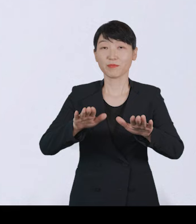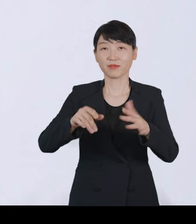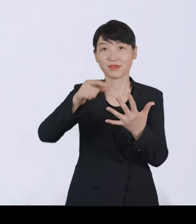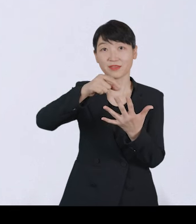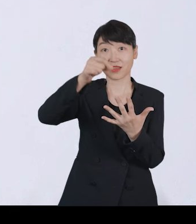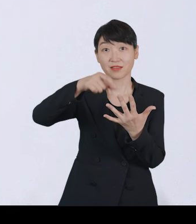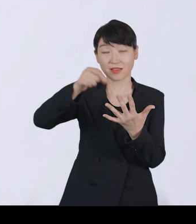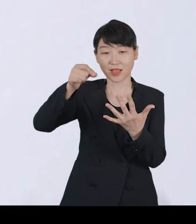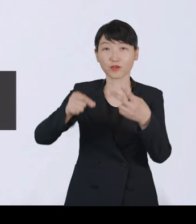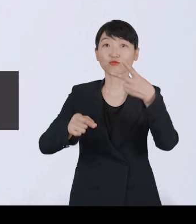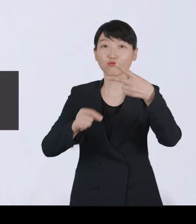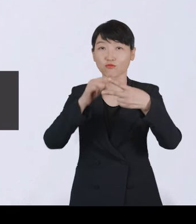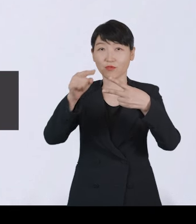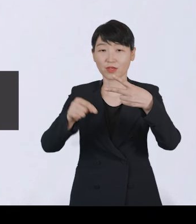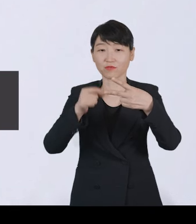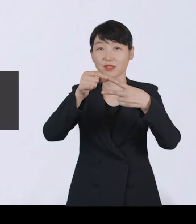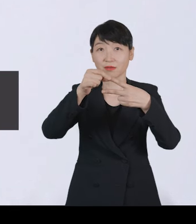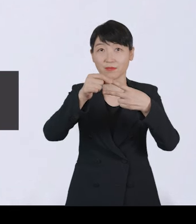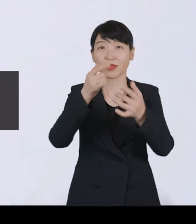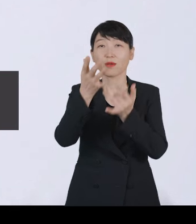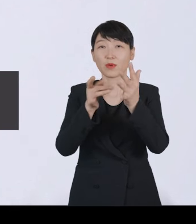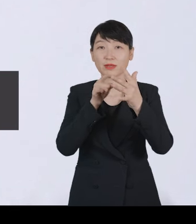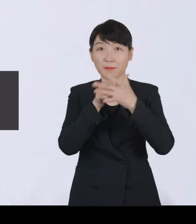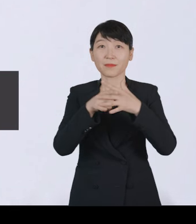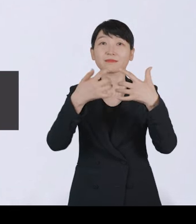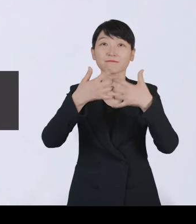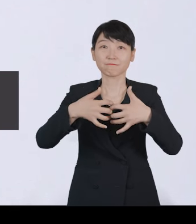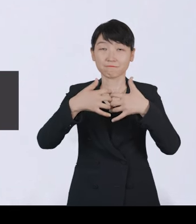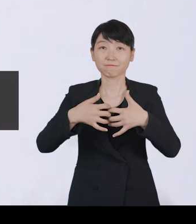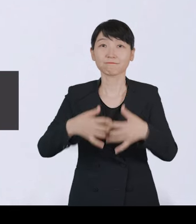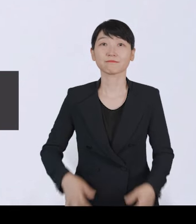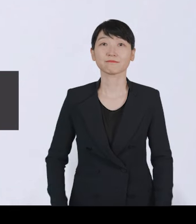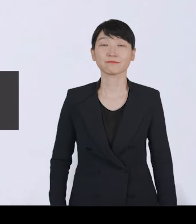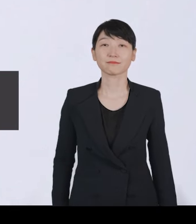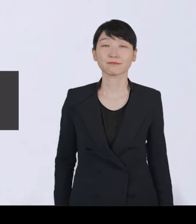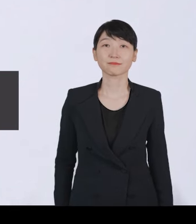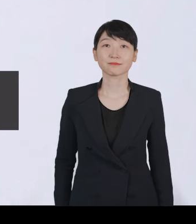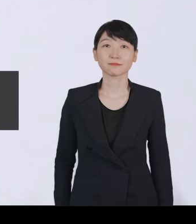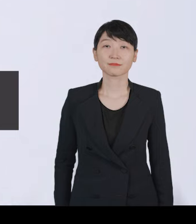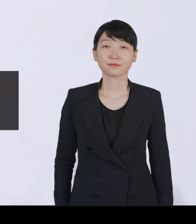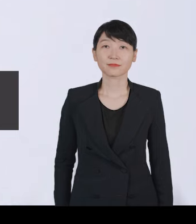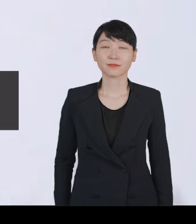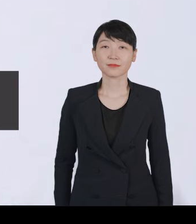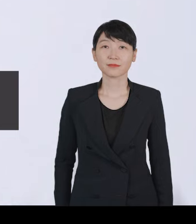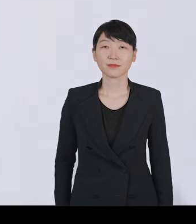다음은 선택형 2종 중 하나인 화재 감지기에 대해 설명드리겠습니다.